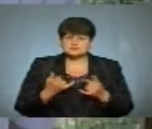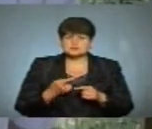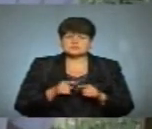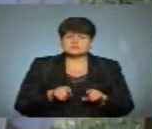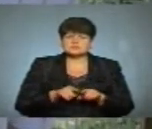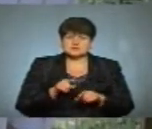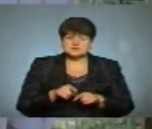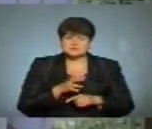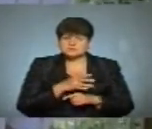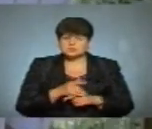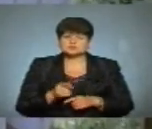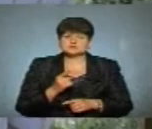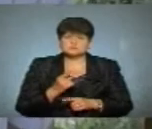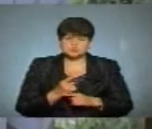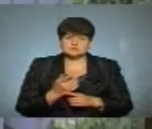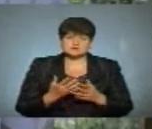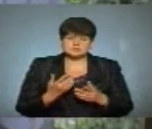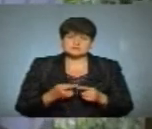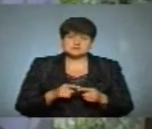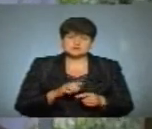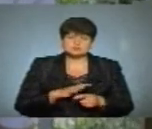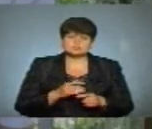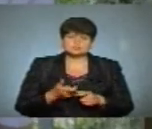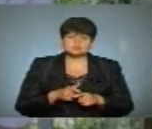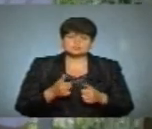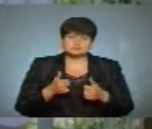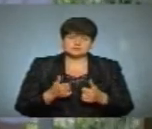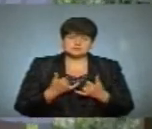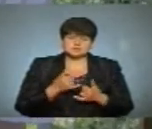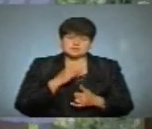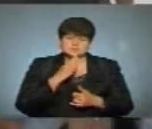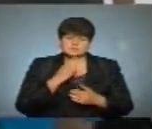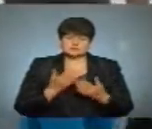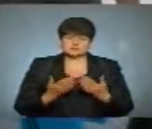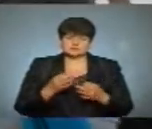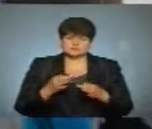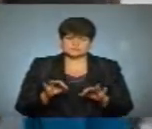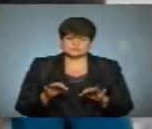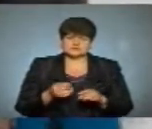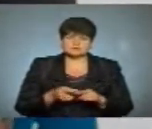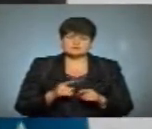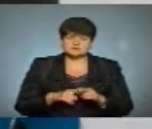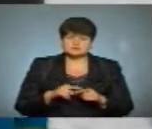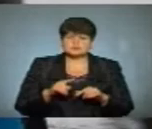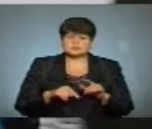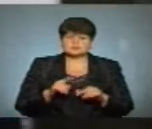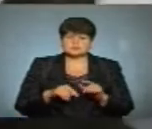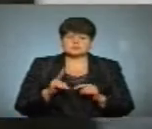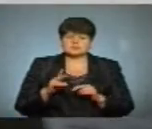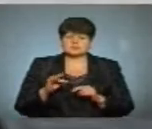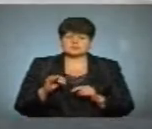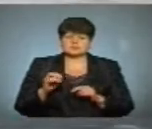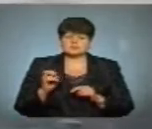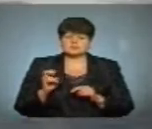що це заборонено, але все-таки це було б дуже добре для жінок, якби дозволили. Це родина Кирчуків – мама Тетяна, тато Віктор